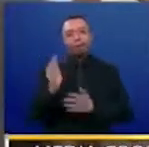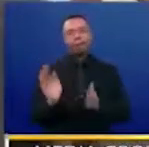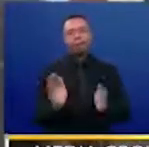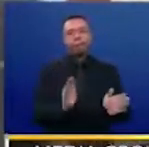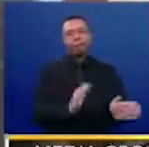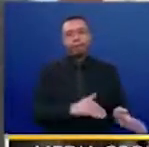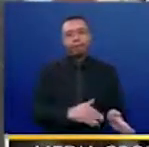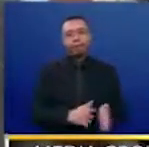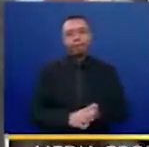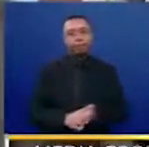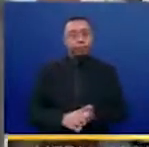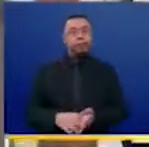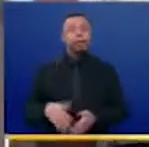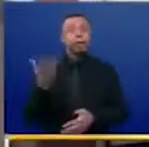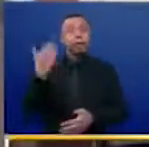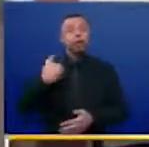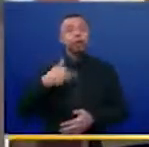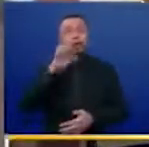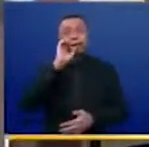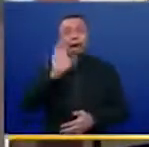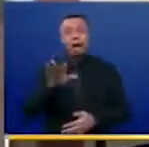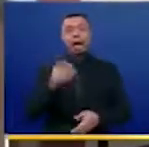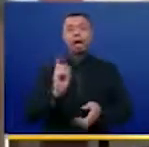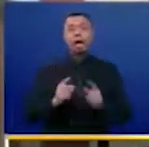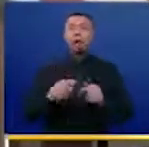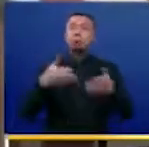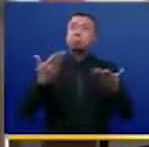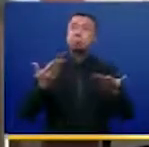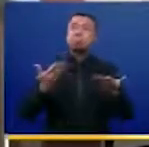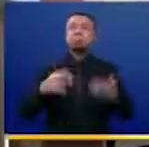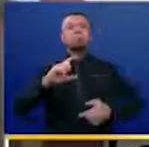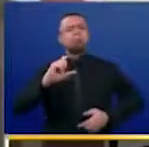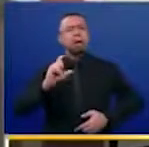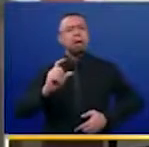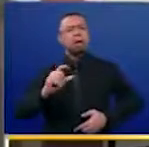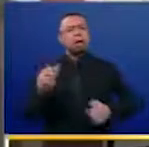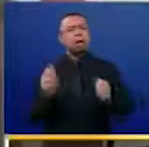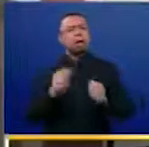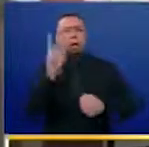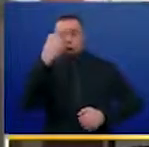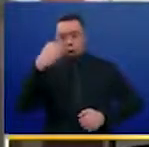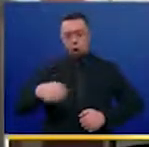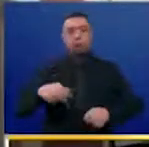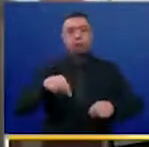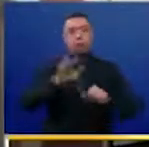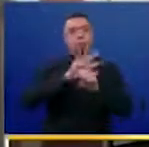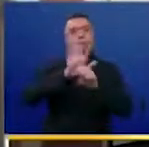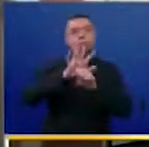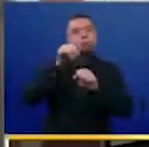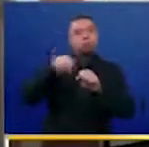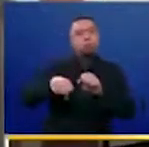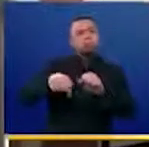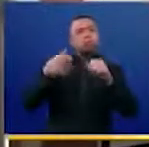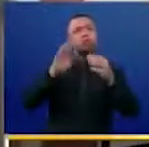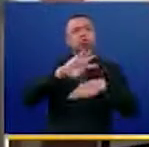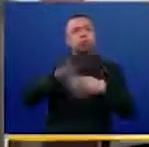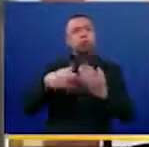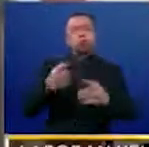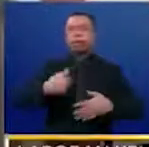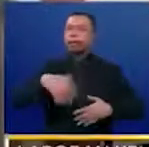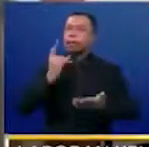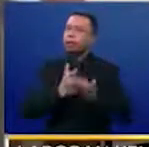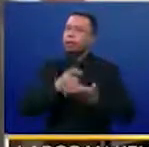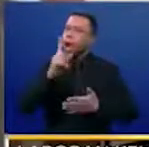dan tentu tadi saya sampaikan bahwa Bagaimana caranya dengan kondisi pandemic opikini apapun kita